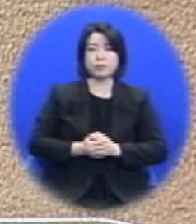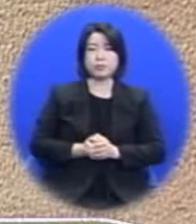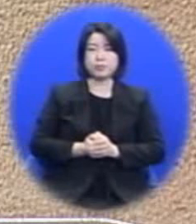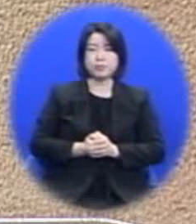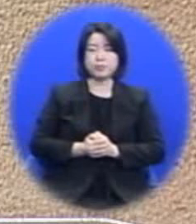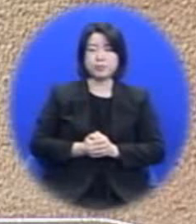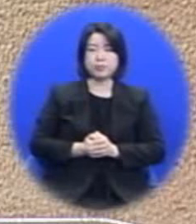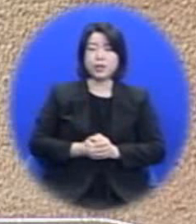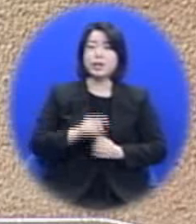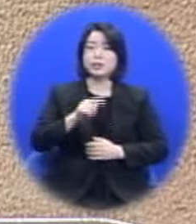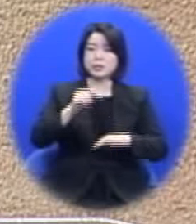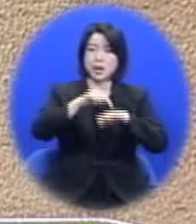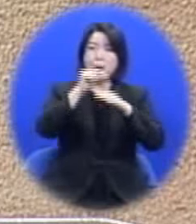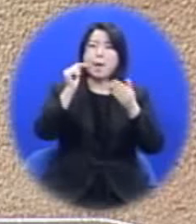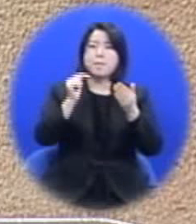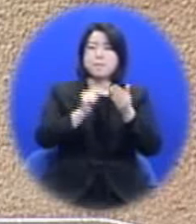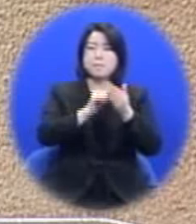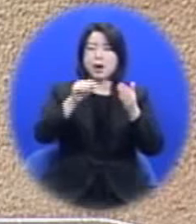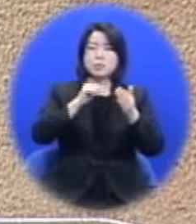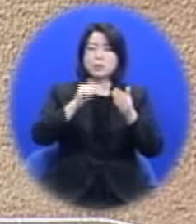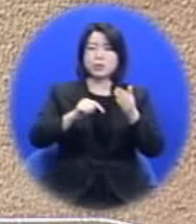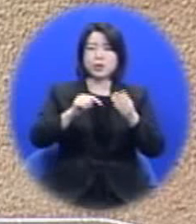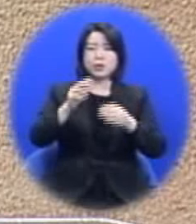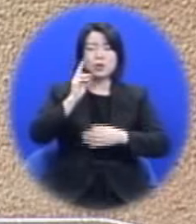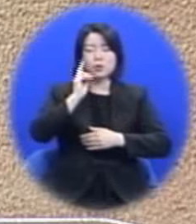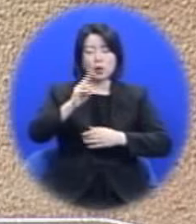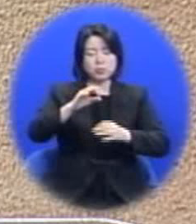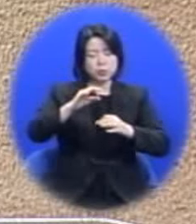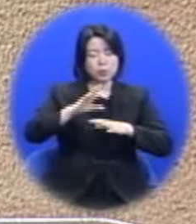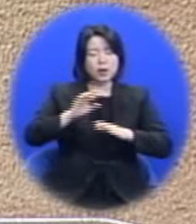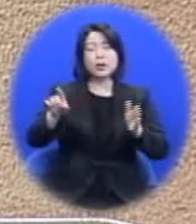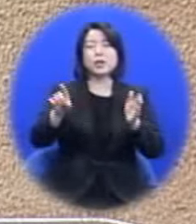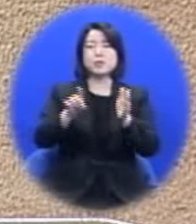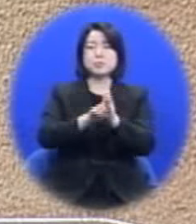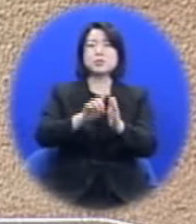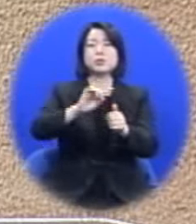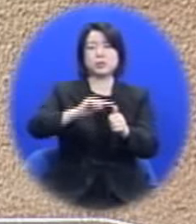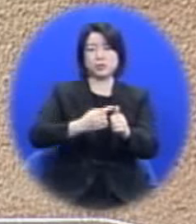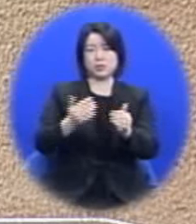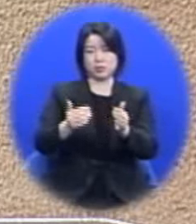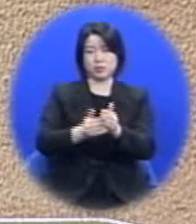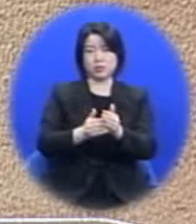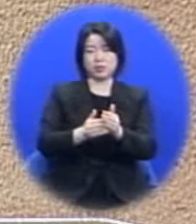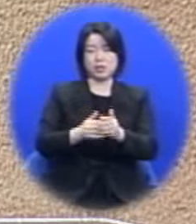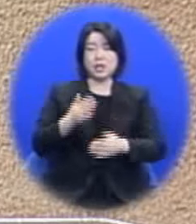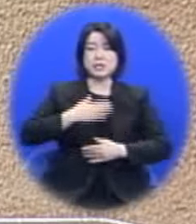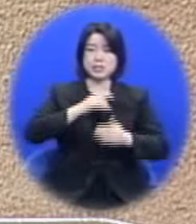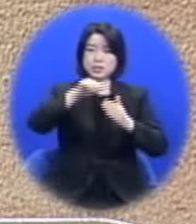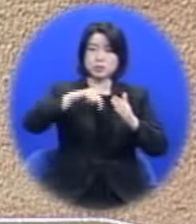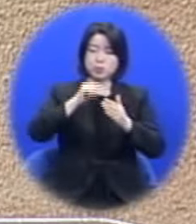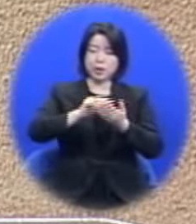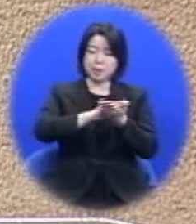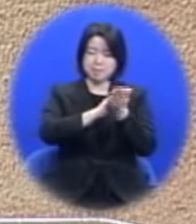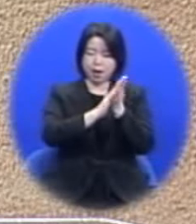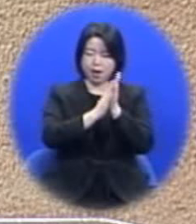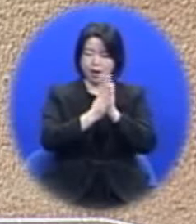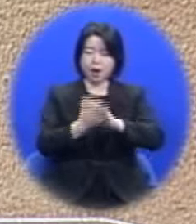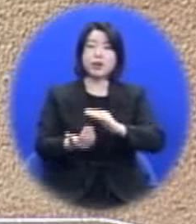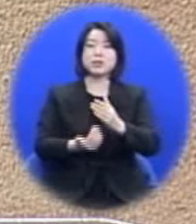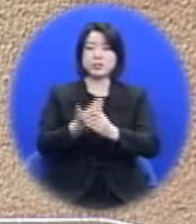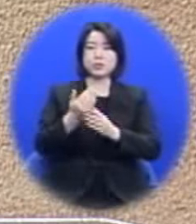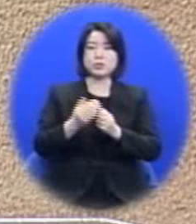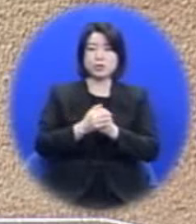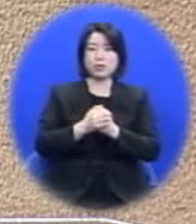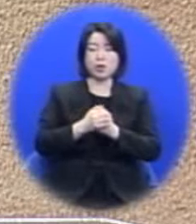거예요. 그게 마음에 이렇게 너무나 놀랍게 믿어지면서 제 속에 변화가 일어났는데